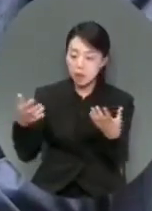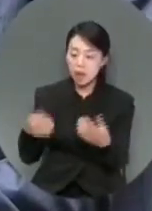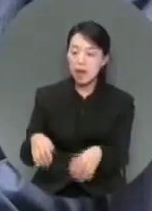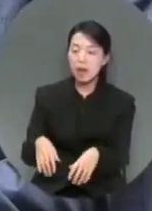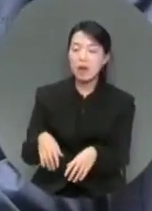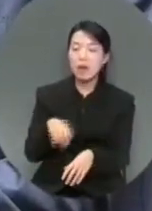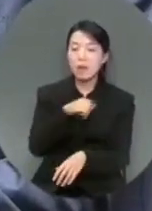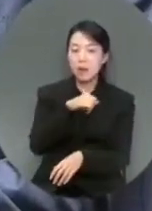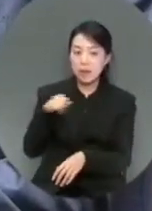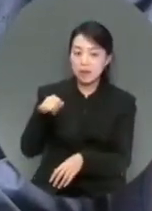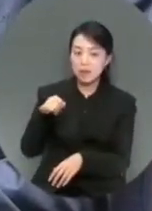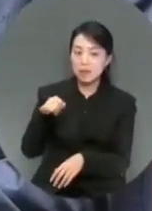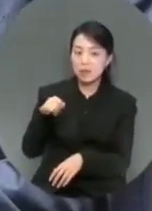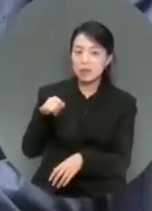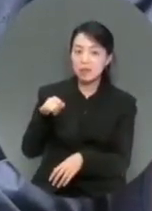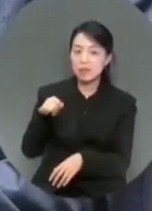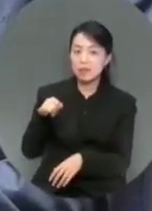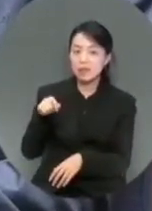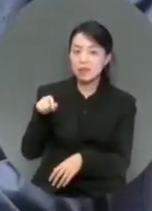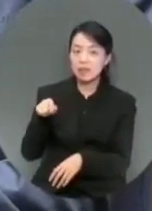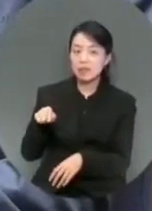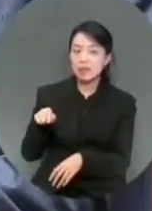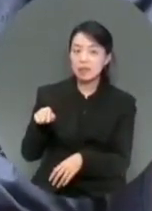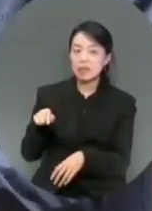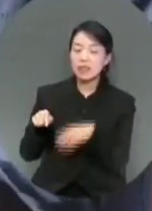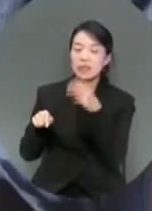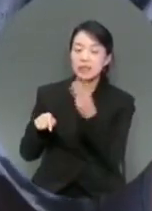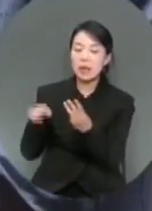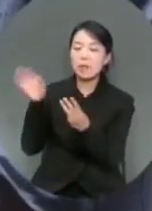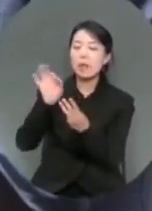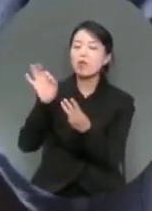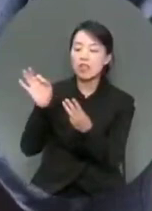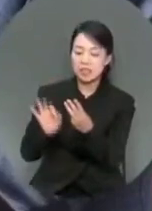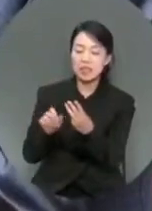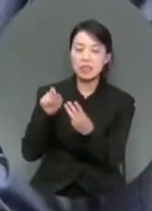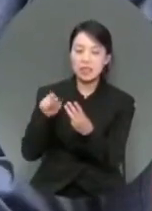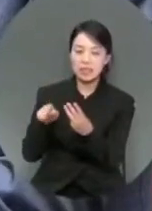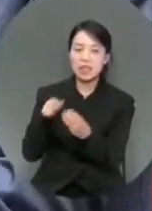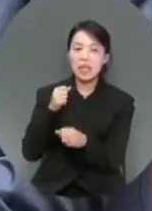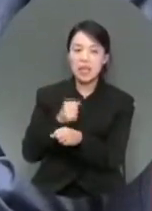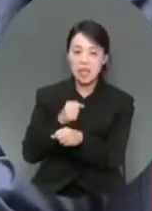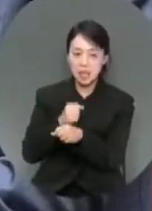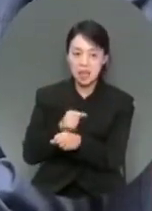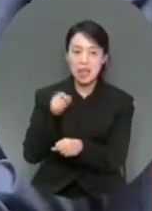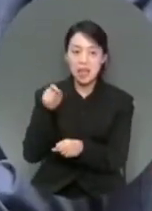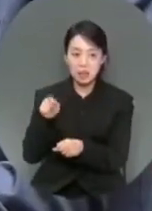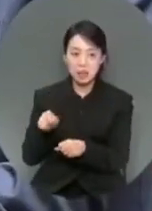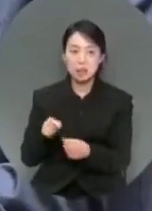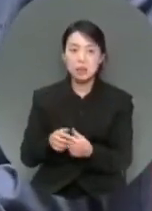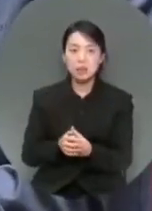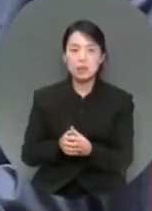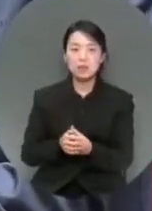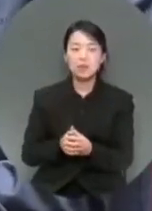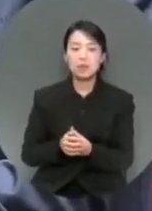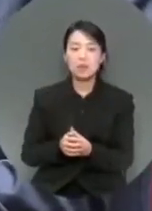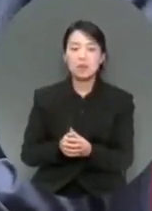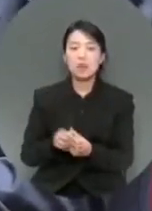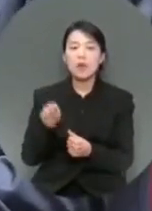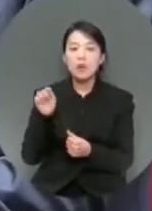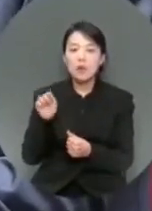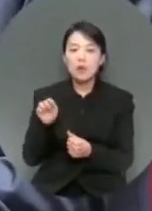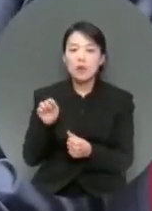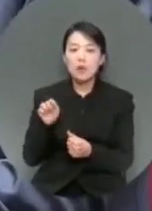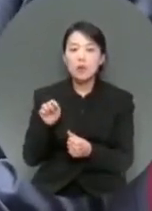마이너스 적자 3%로 가져가면 어떠냐. 그것도 역시 아니 그러니까 지출 증가율을